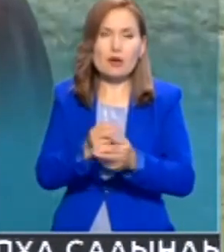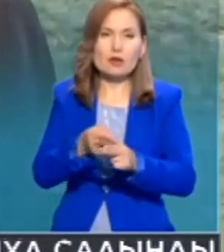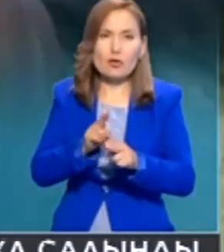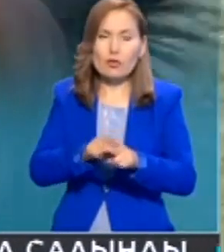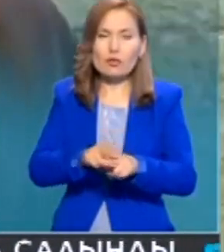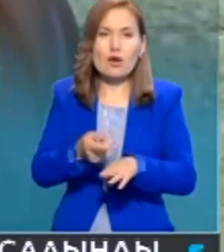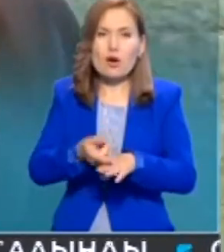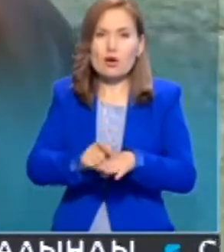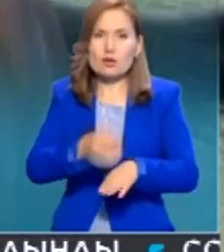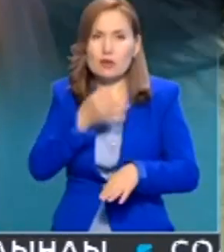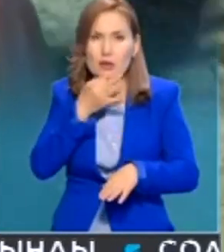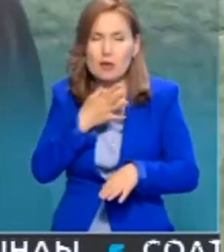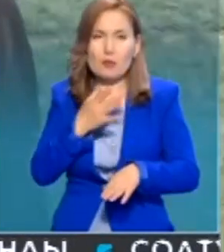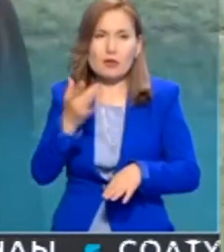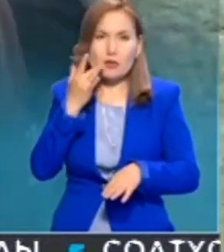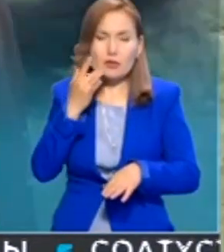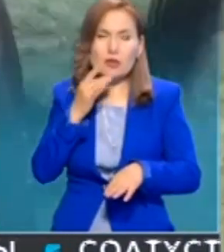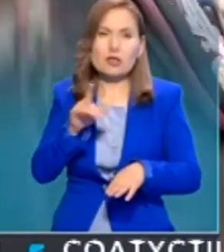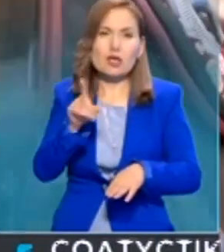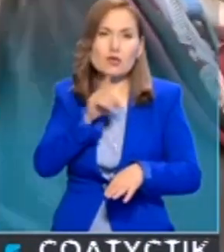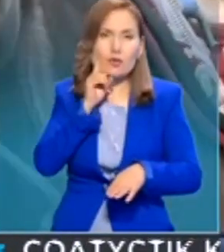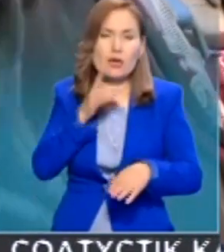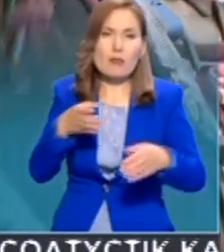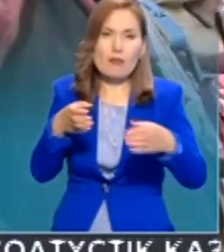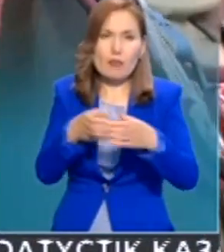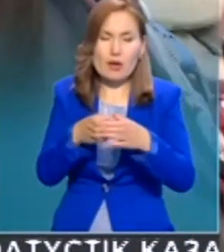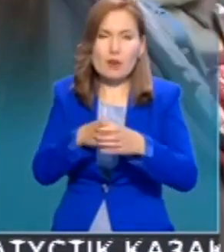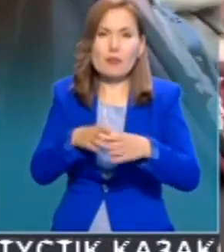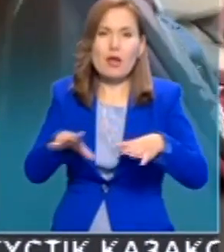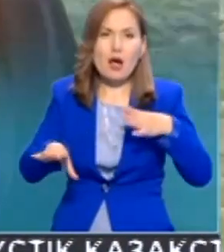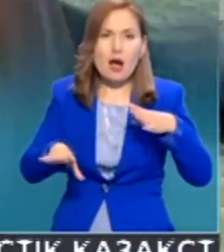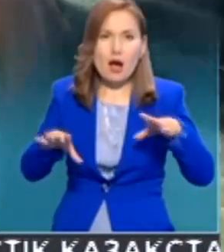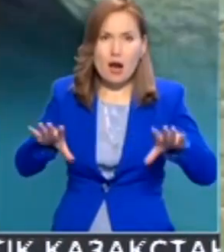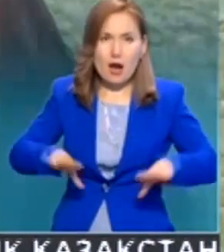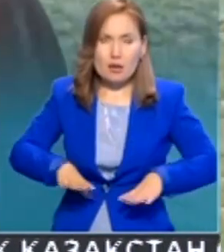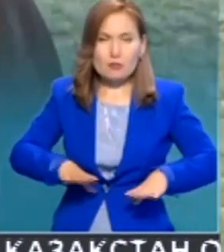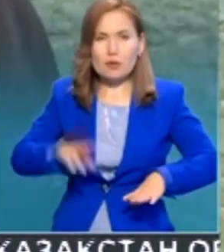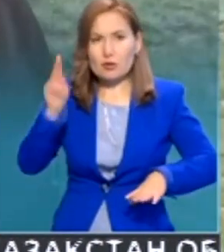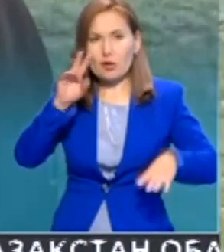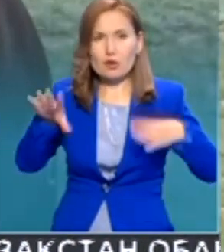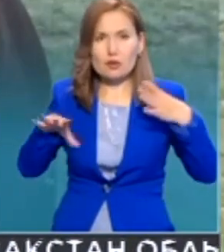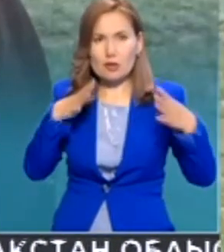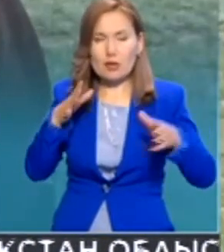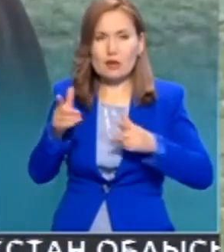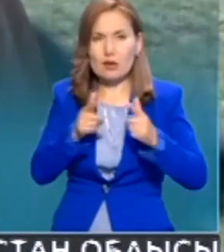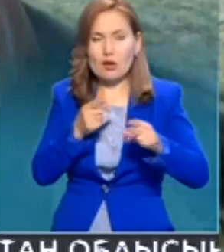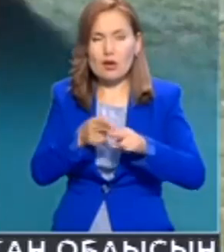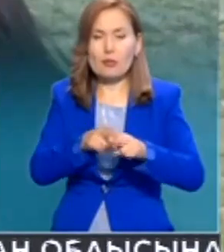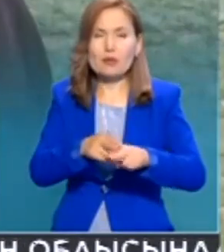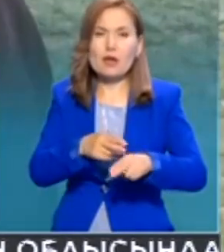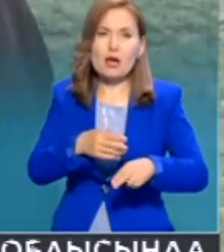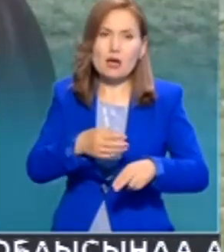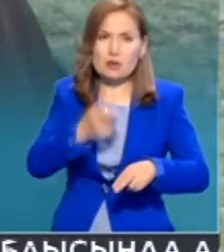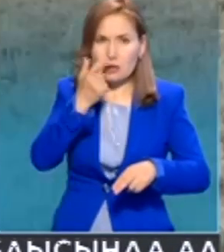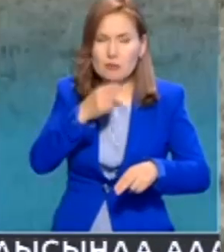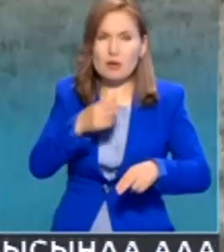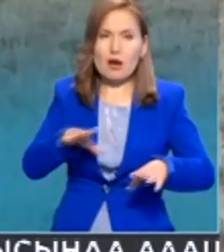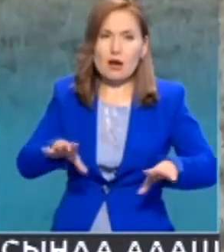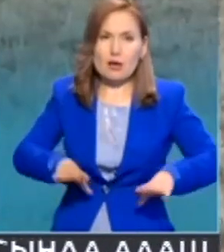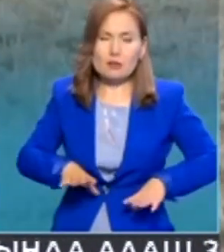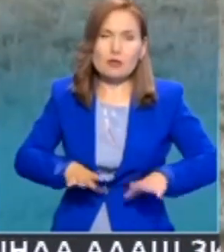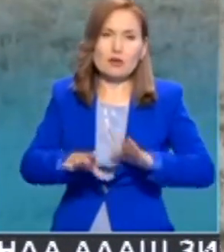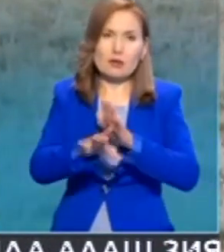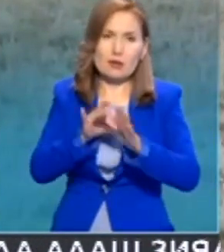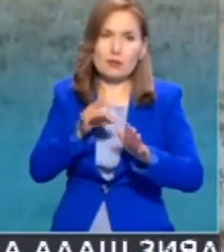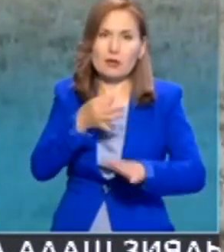сборға жинақталып бас қосып бірлесіп дайындалып сөйтіп атпен дайындаламыз. Ұнаған аттарымызды таңдап кейде асаудан жуастырамыз.